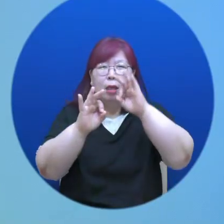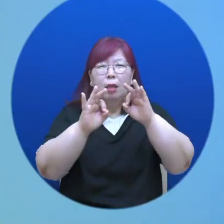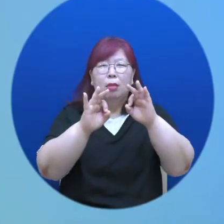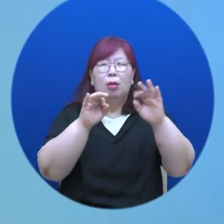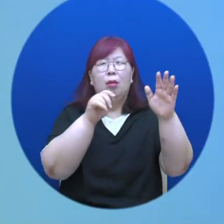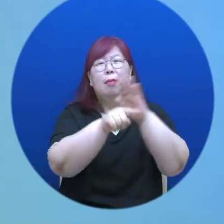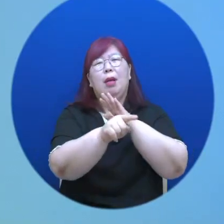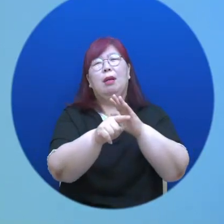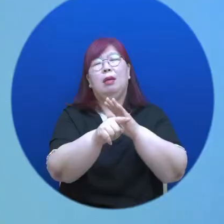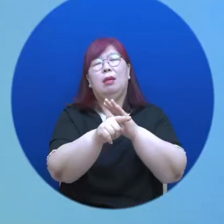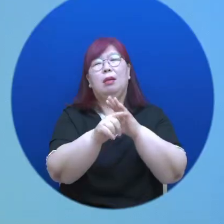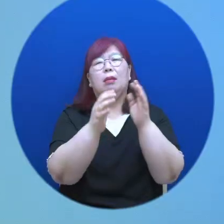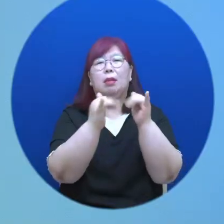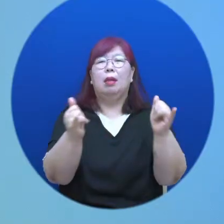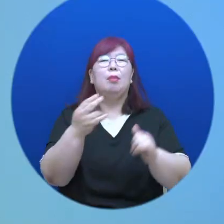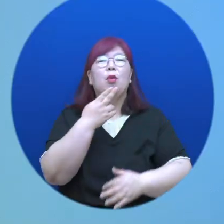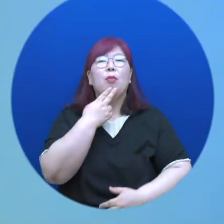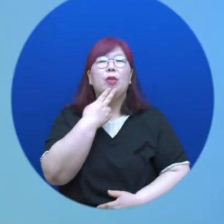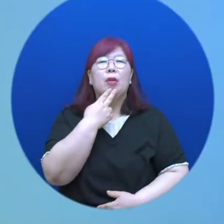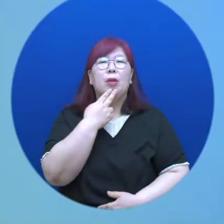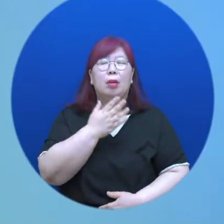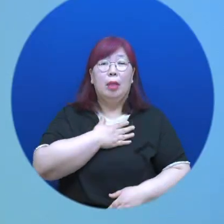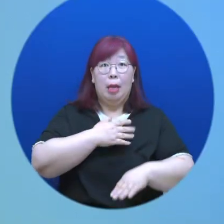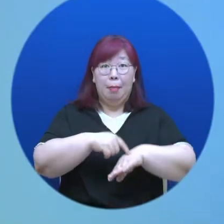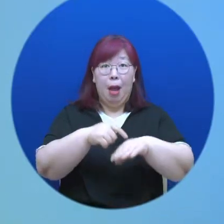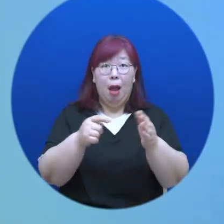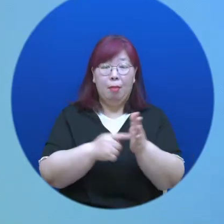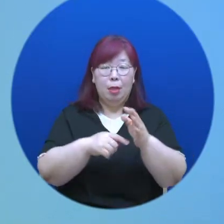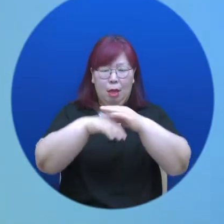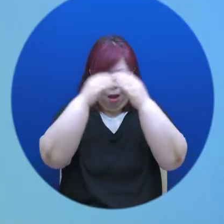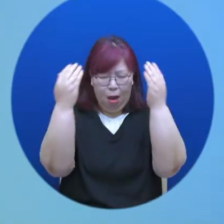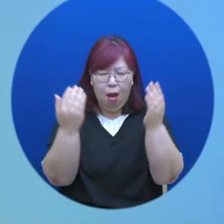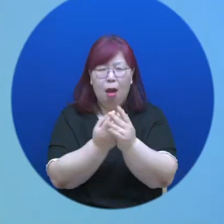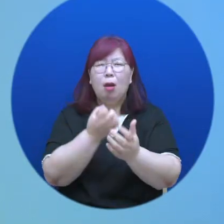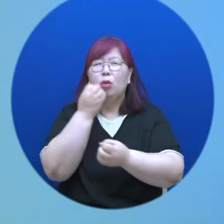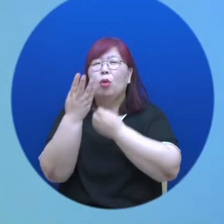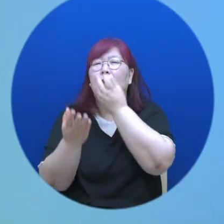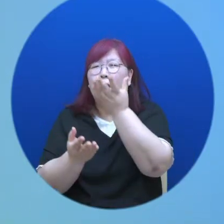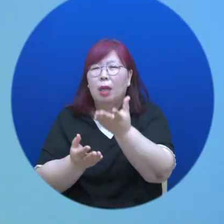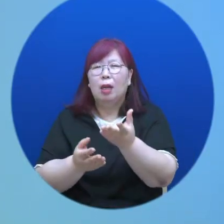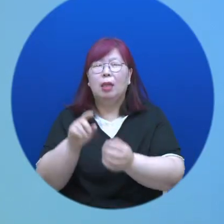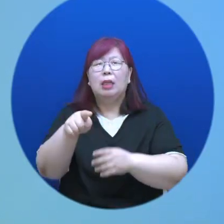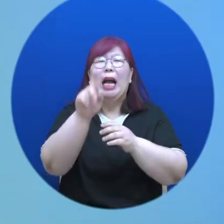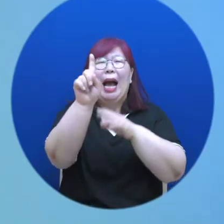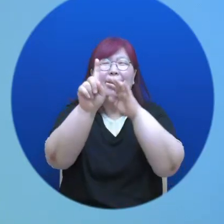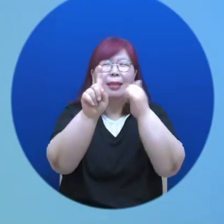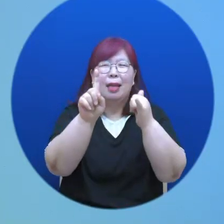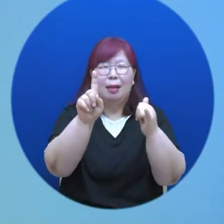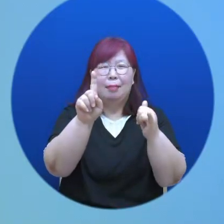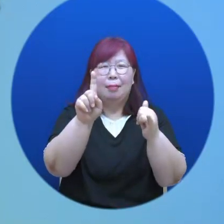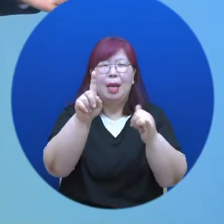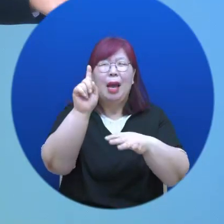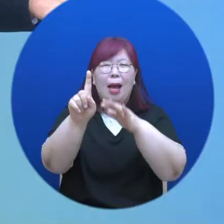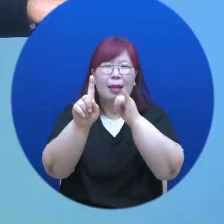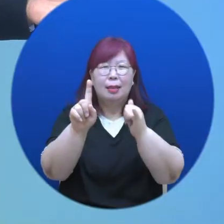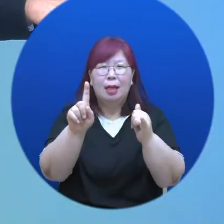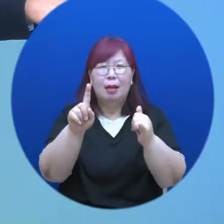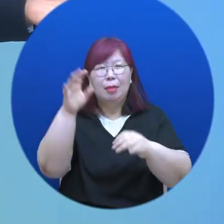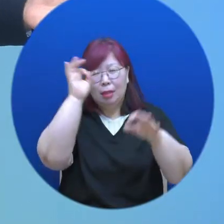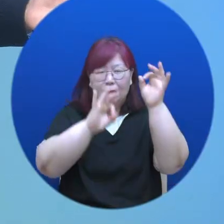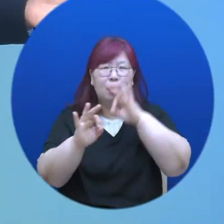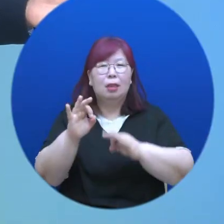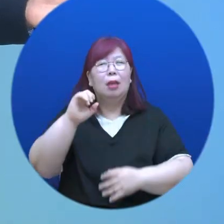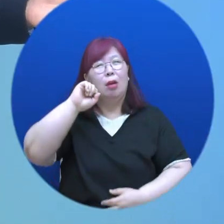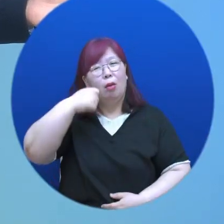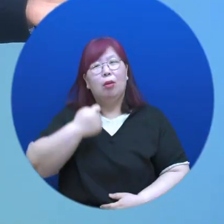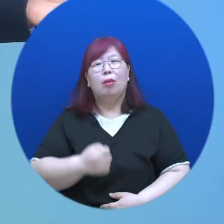없어요. 그냥 내 마음을 다 쏟아낼 그 한 사람을 찾을 수가